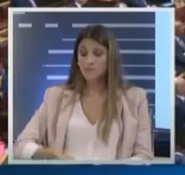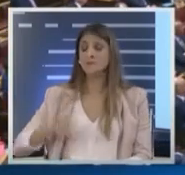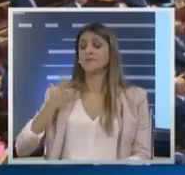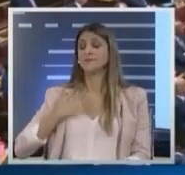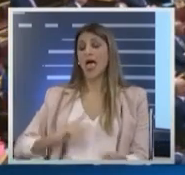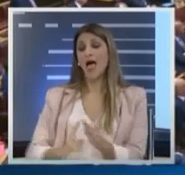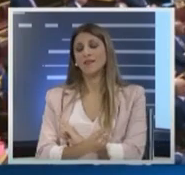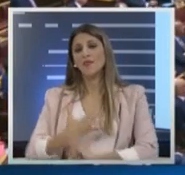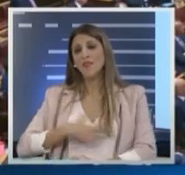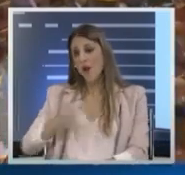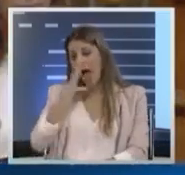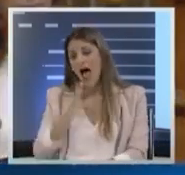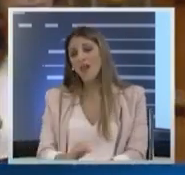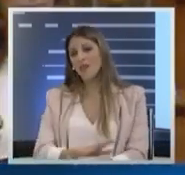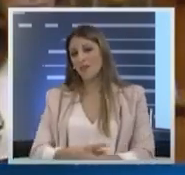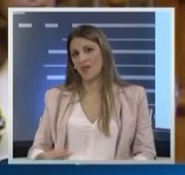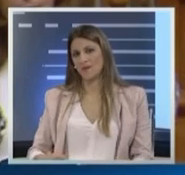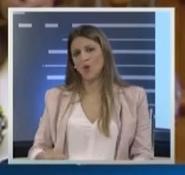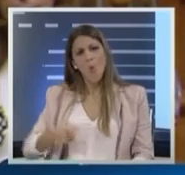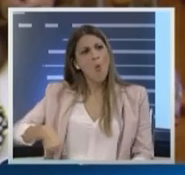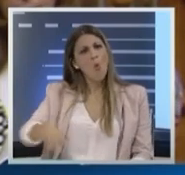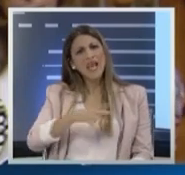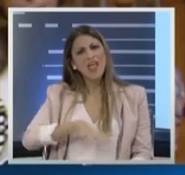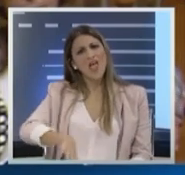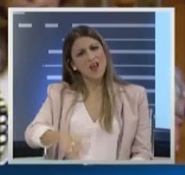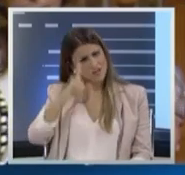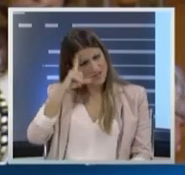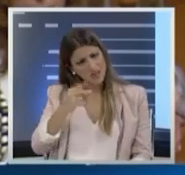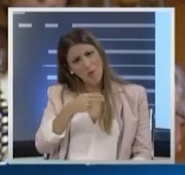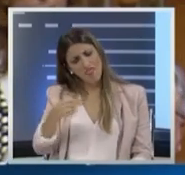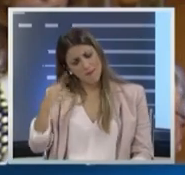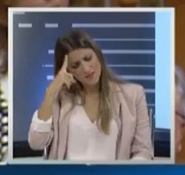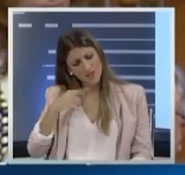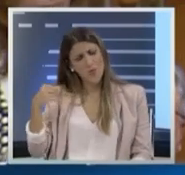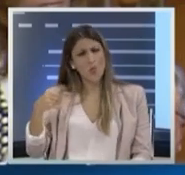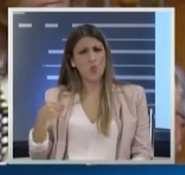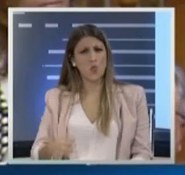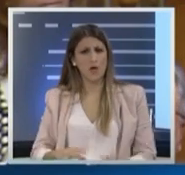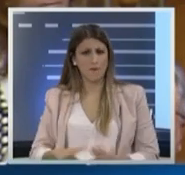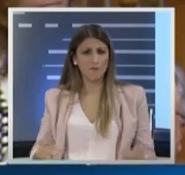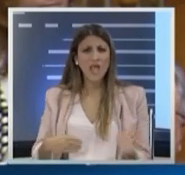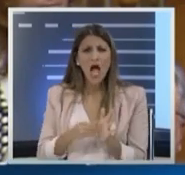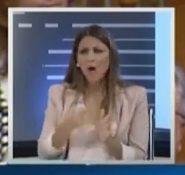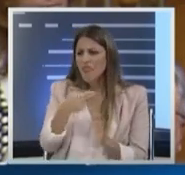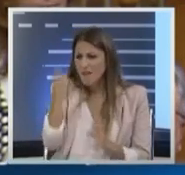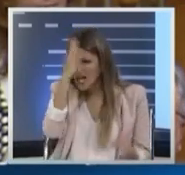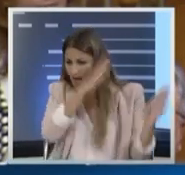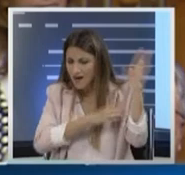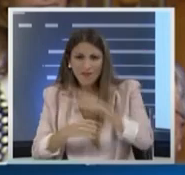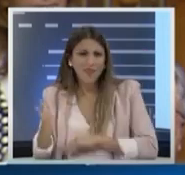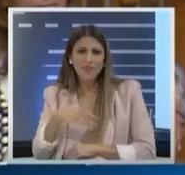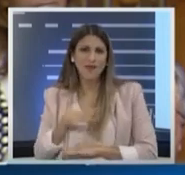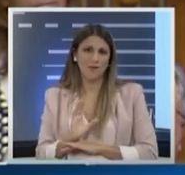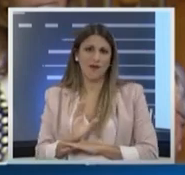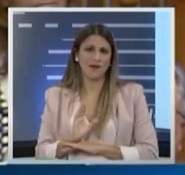αναφέρθηκα σε ζητήματα που δεν είναι γνωστά, ούτε σε θέματα κρυφά, τα οποία ειλικρινά δεν